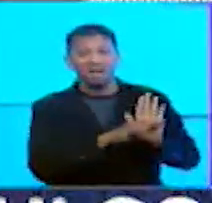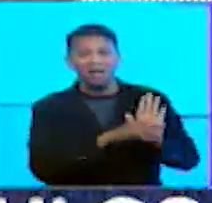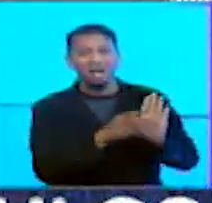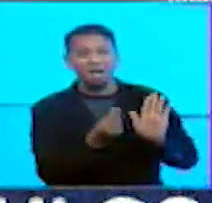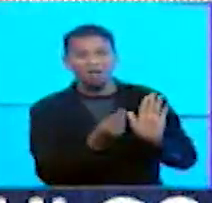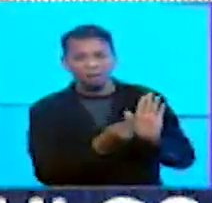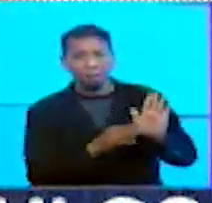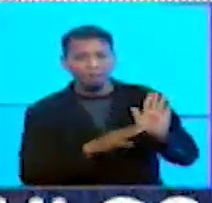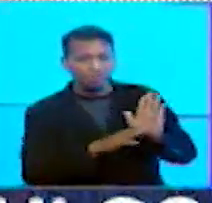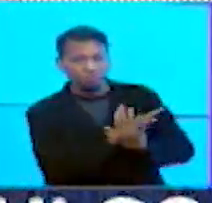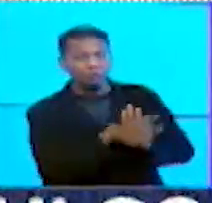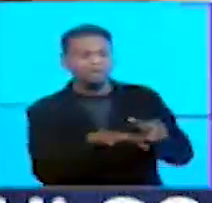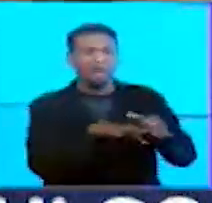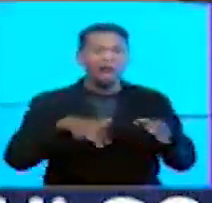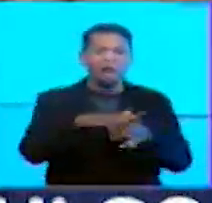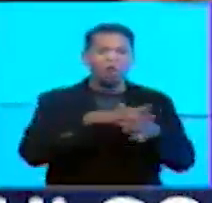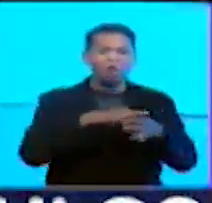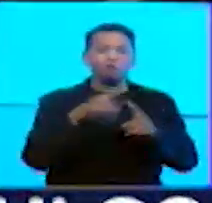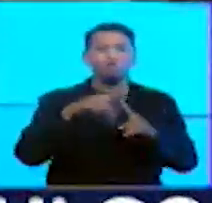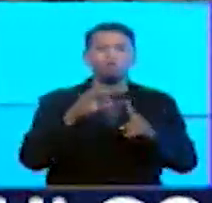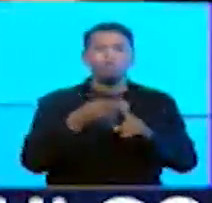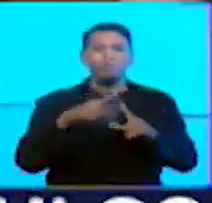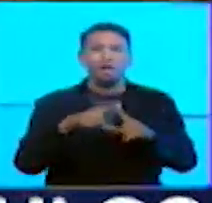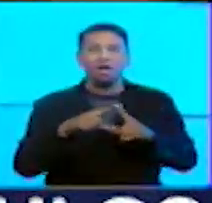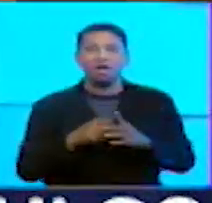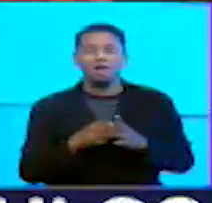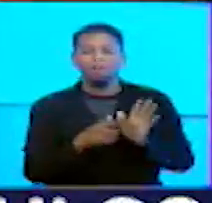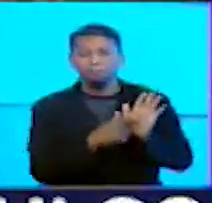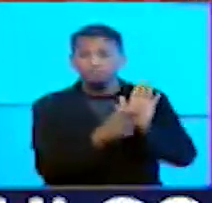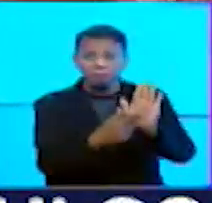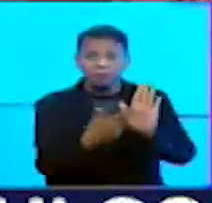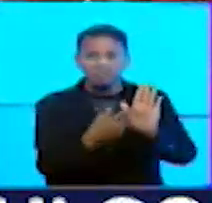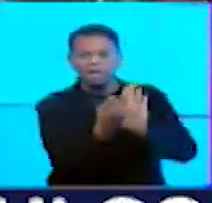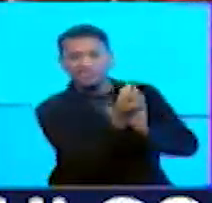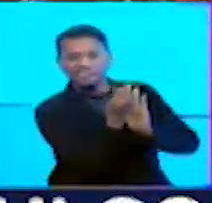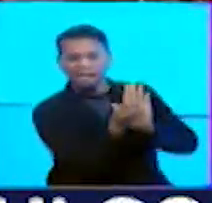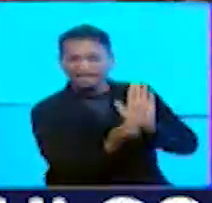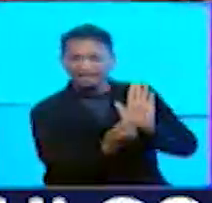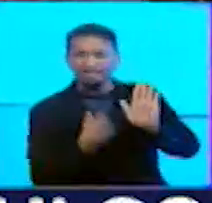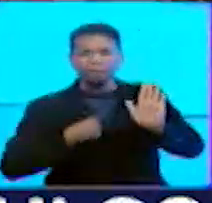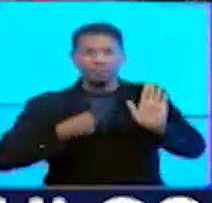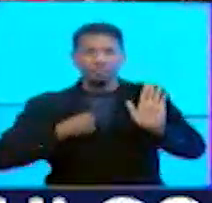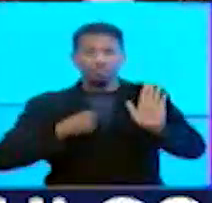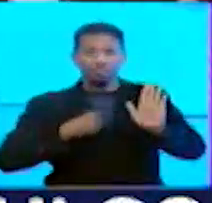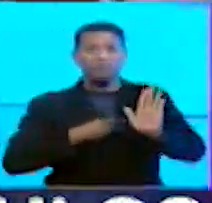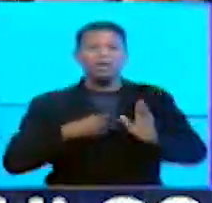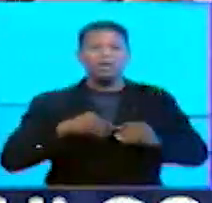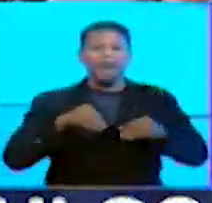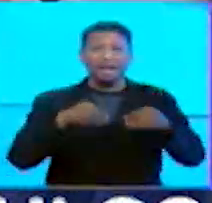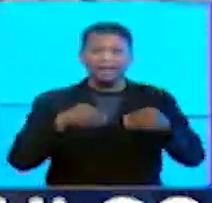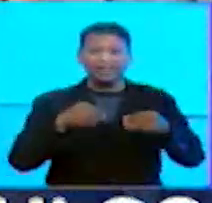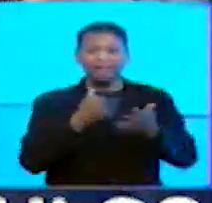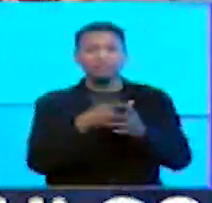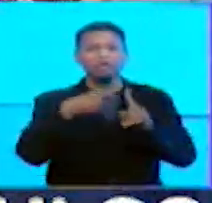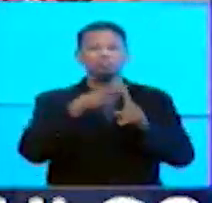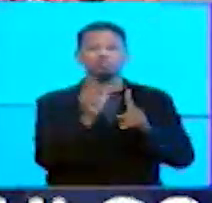pameran busana dari perancang putra daerah yang menampilkan busana kreatif dari bahan kain ulos. Tidak ketinggalan produk ekonomi kreatif lokal